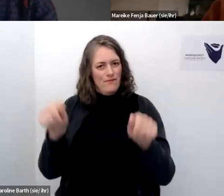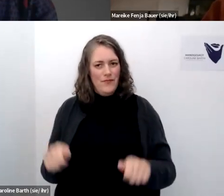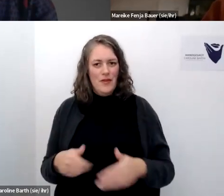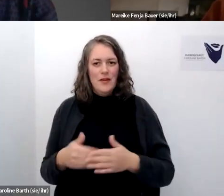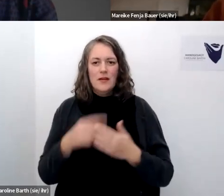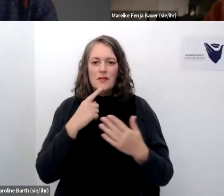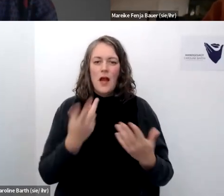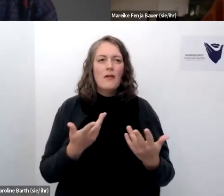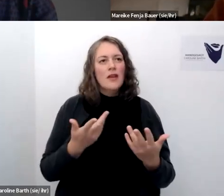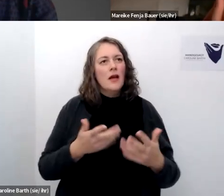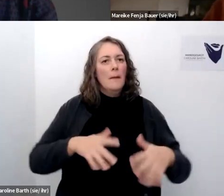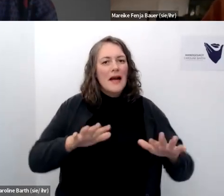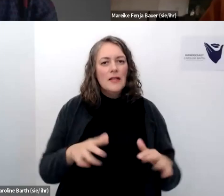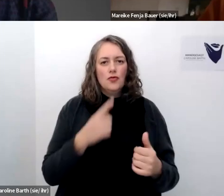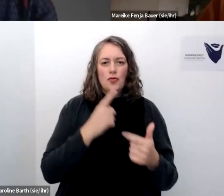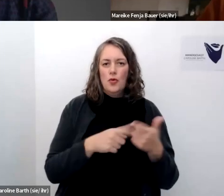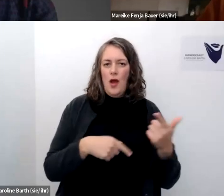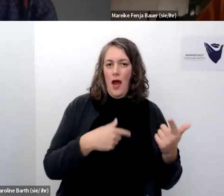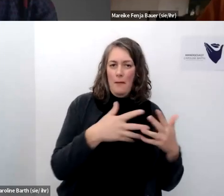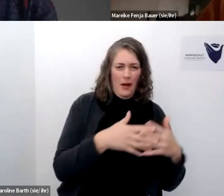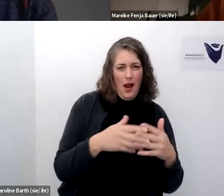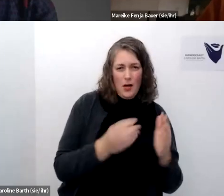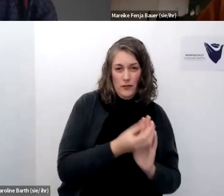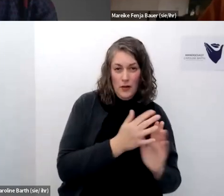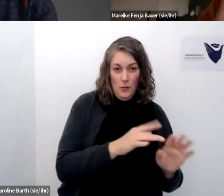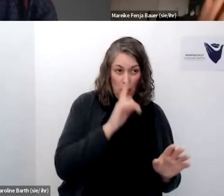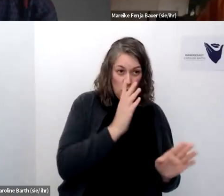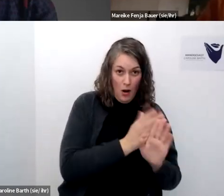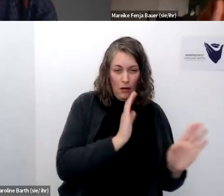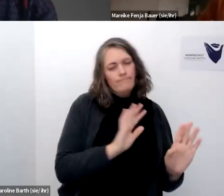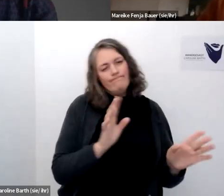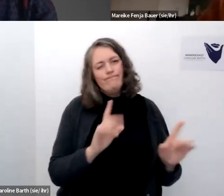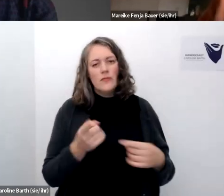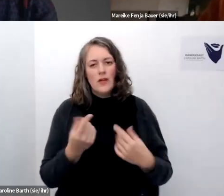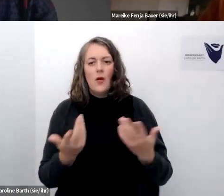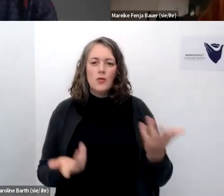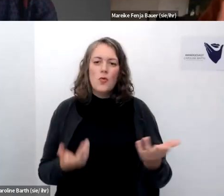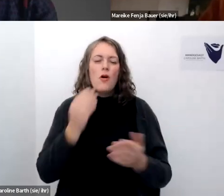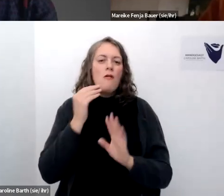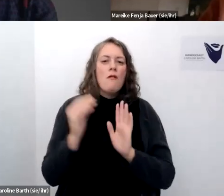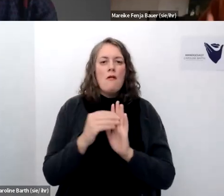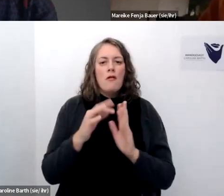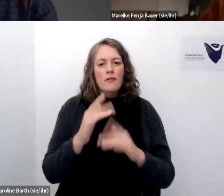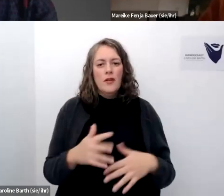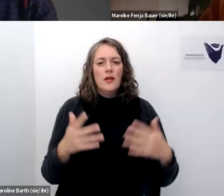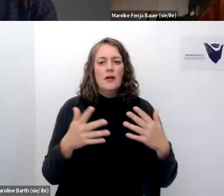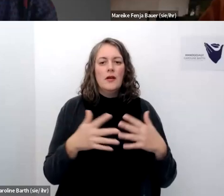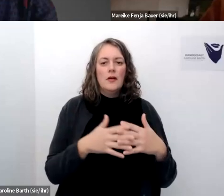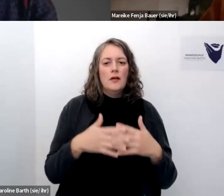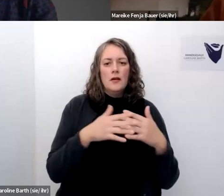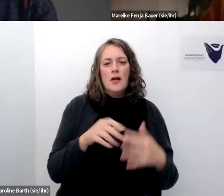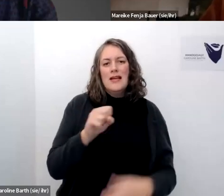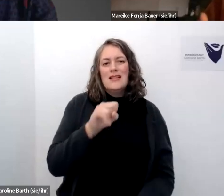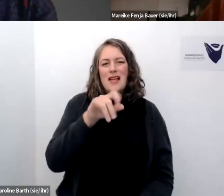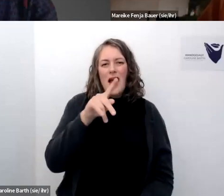zentriertes phänomen und gerade auch bei diesen politischen kommentatorinnen auch da kennen wir das aus den usa mit dem brightboard netzwerk